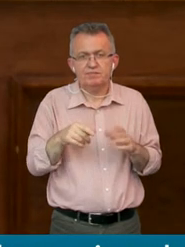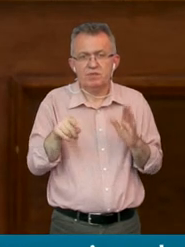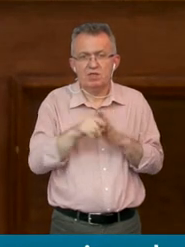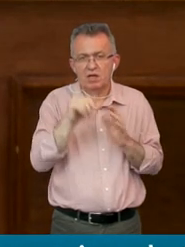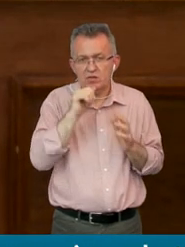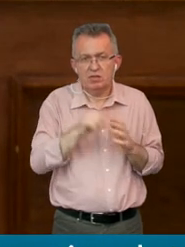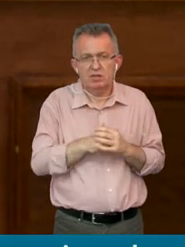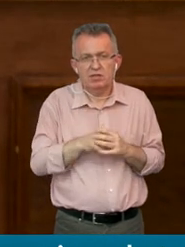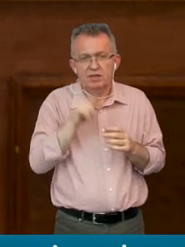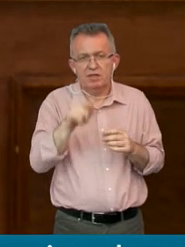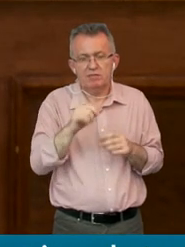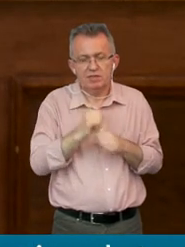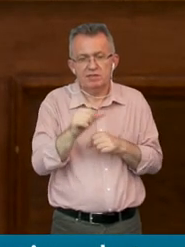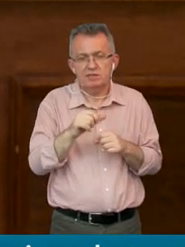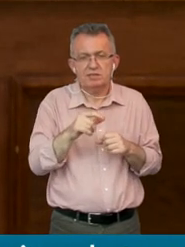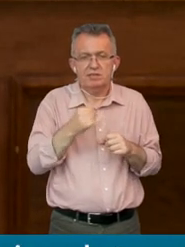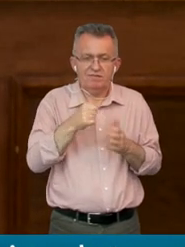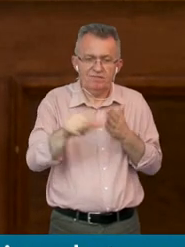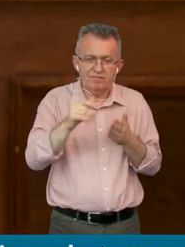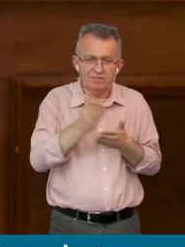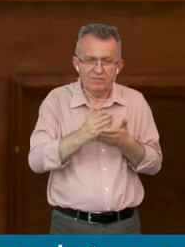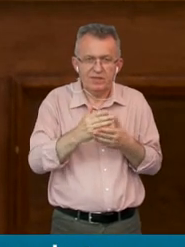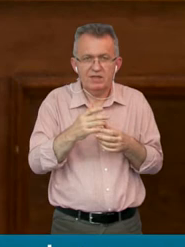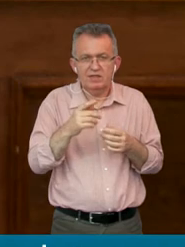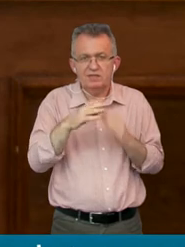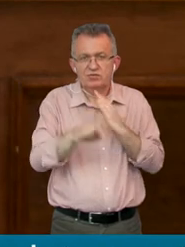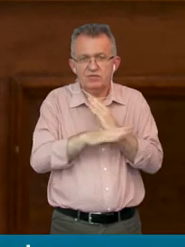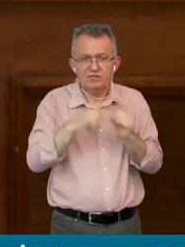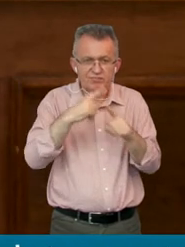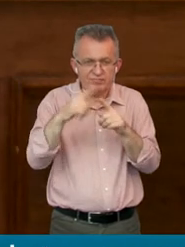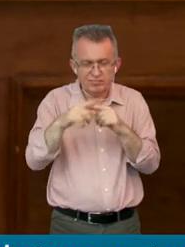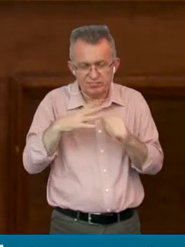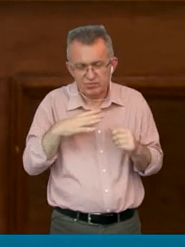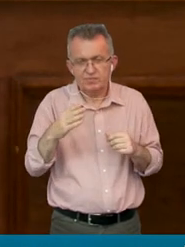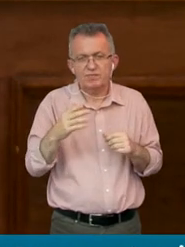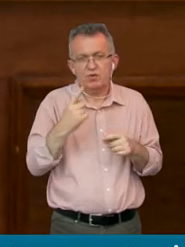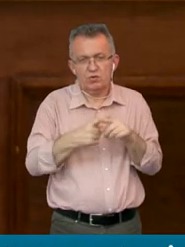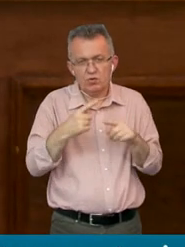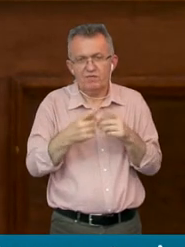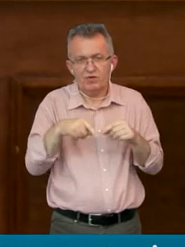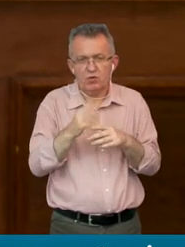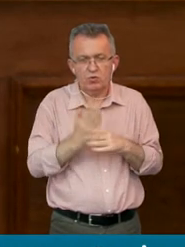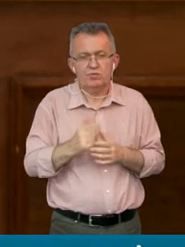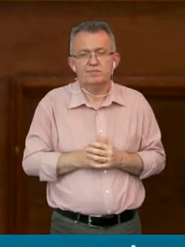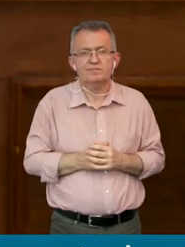unijnymi. Natomiast tam oczywiście pojawiły się przy tym pewne wycinki, prace rozbiórkowe, część z nich została wykonana.